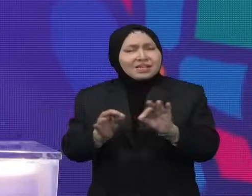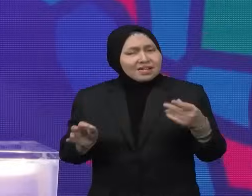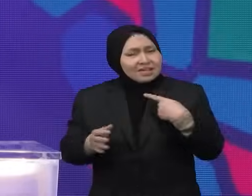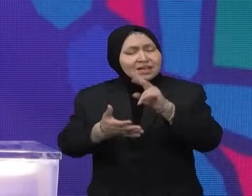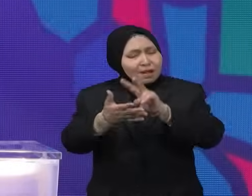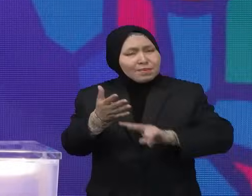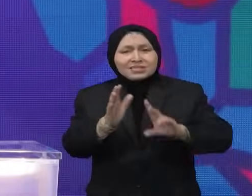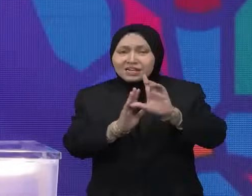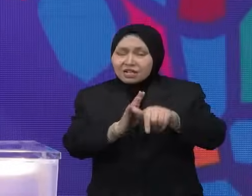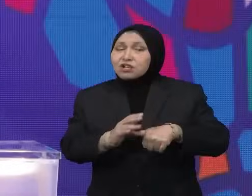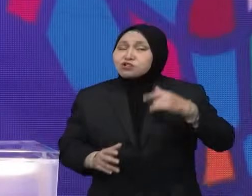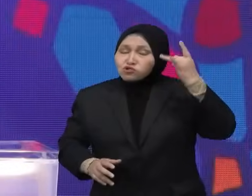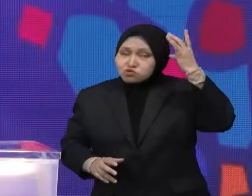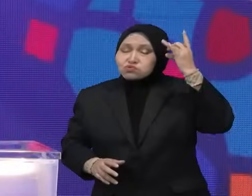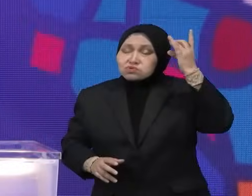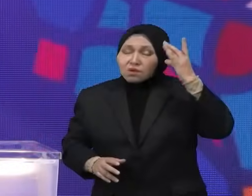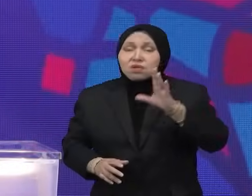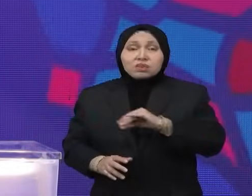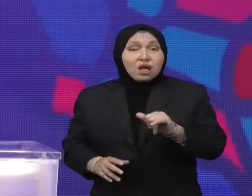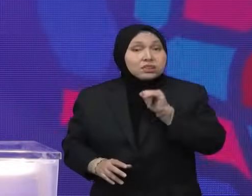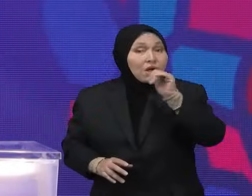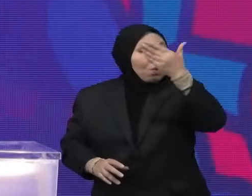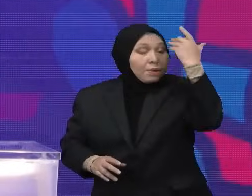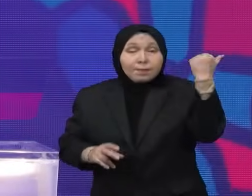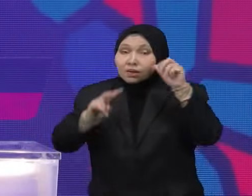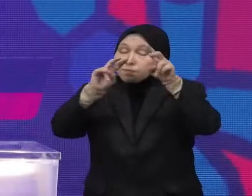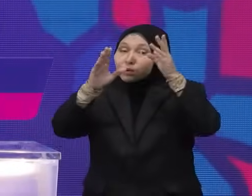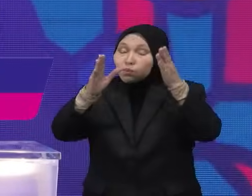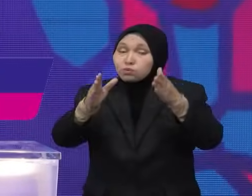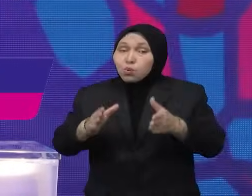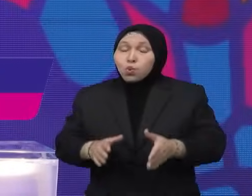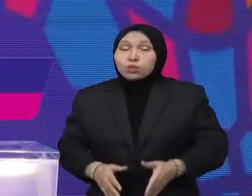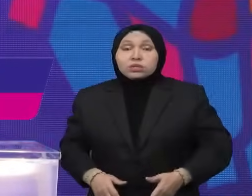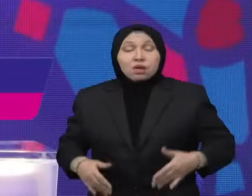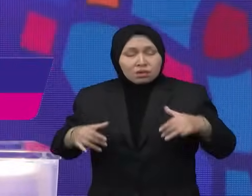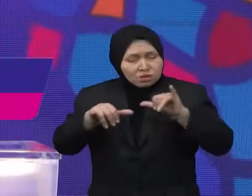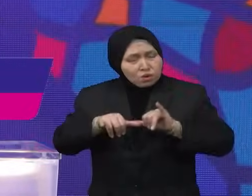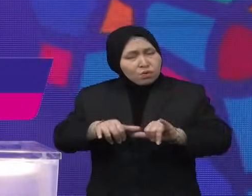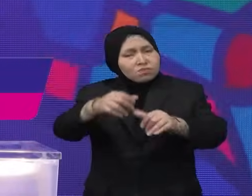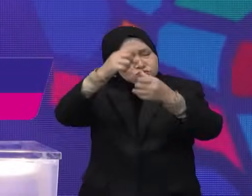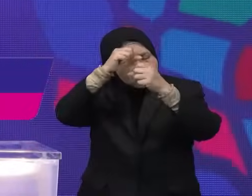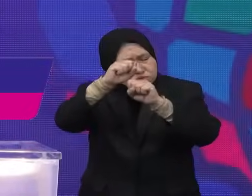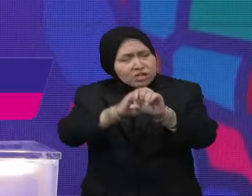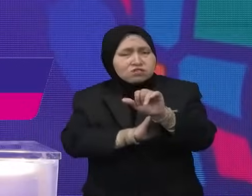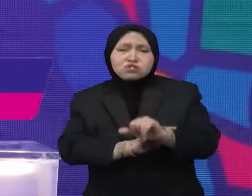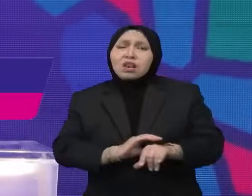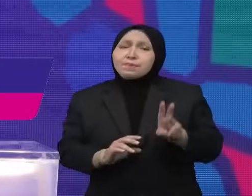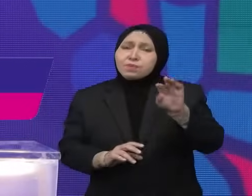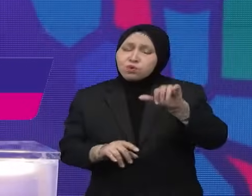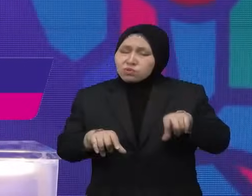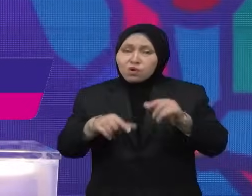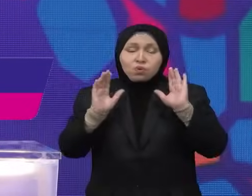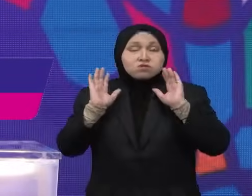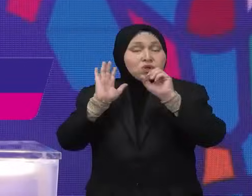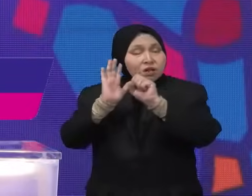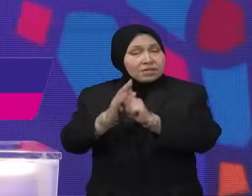baca sebentar nanti insyaAllah. Dan tak lupa kepada para penonton yang terus setia istiqamah dalam My Quran Time, Quran Salat dan